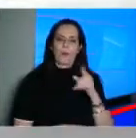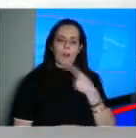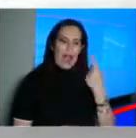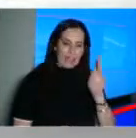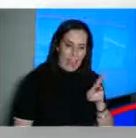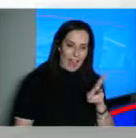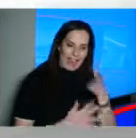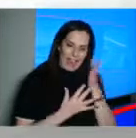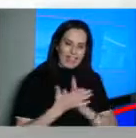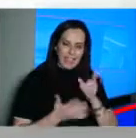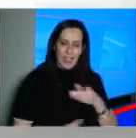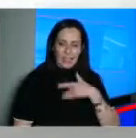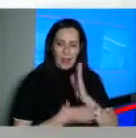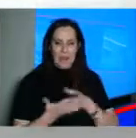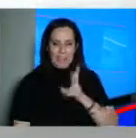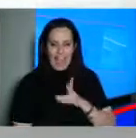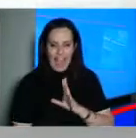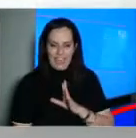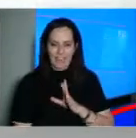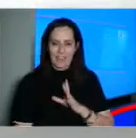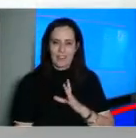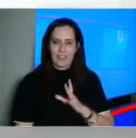עיראקי, חצי עיראקי, אני גם חצי עיראקי.